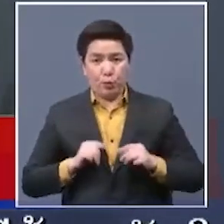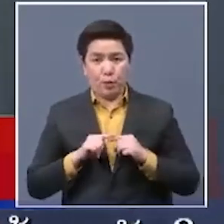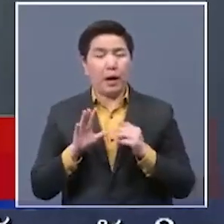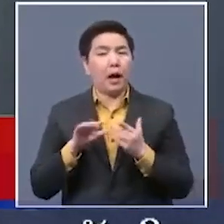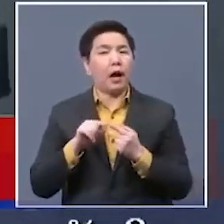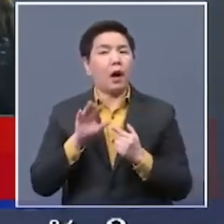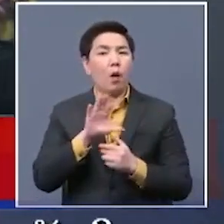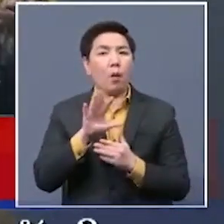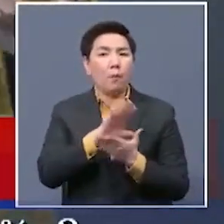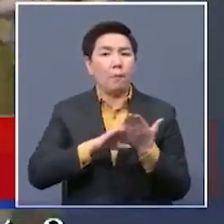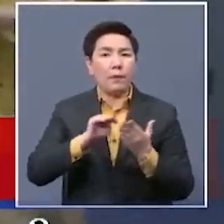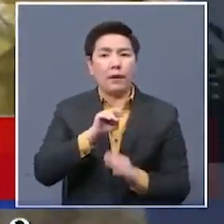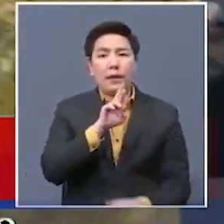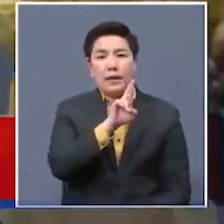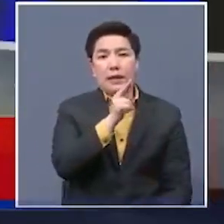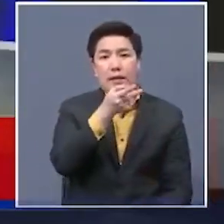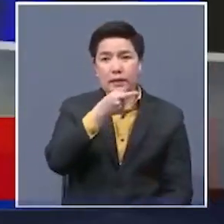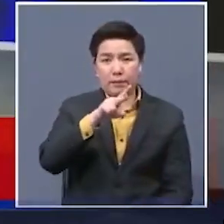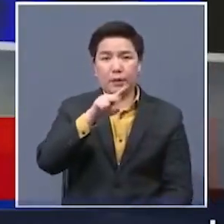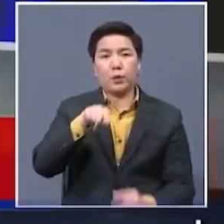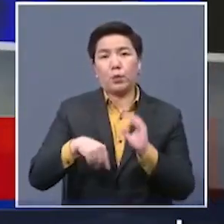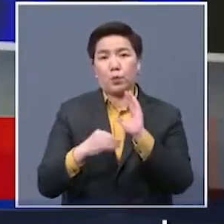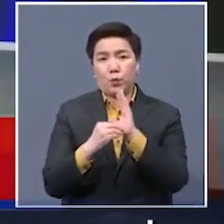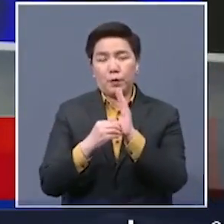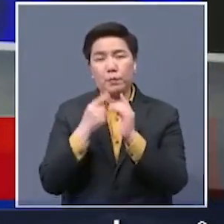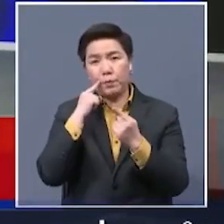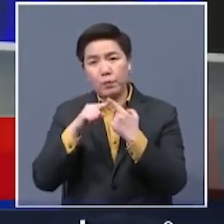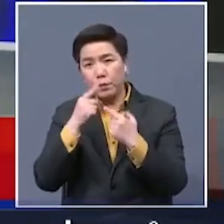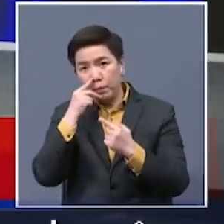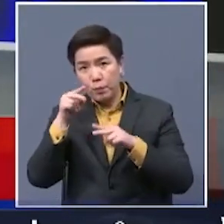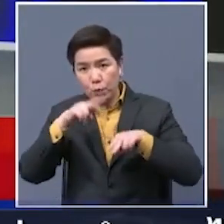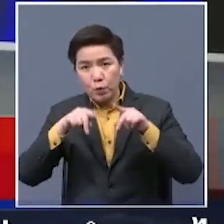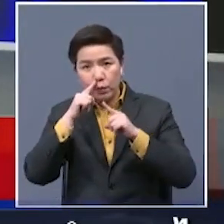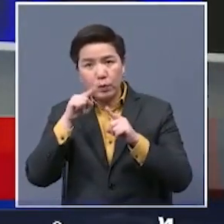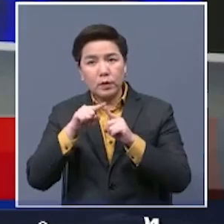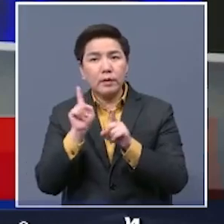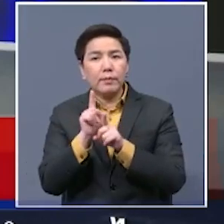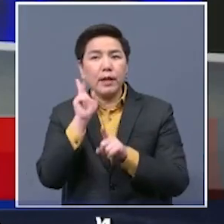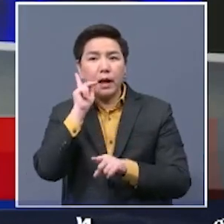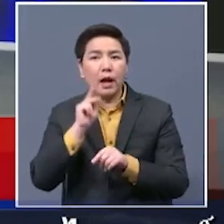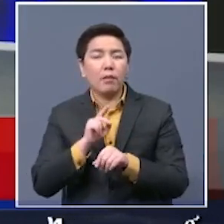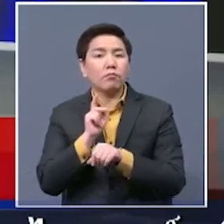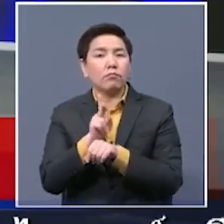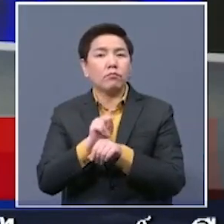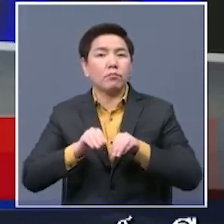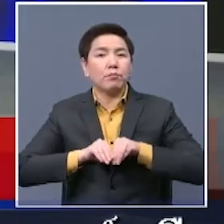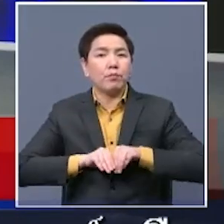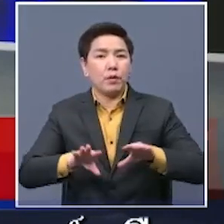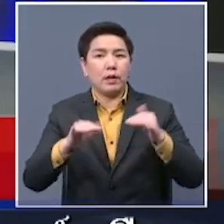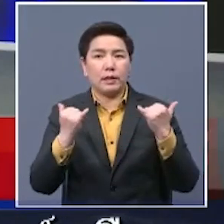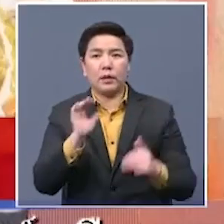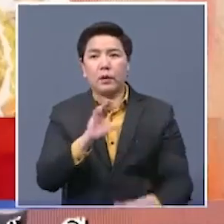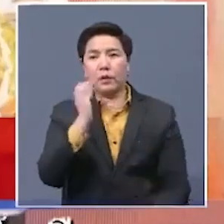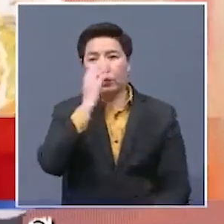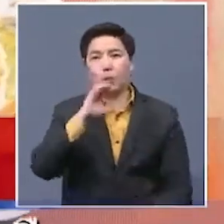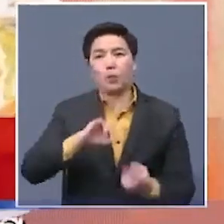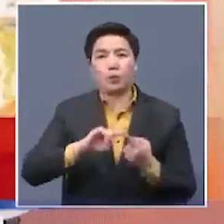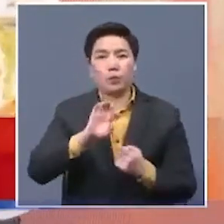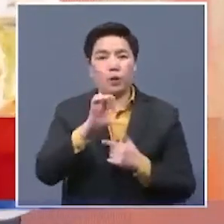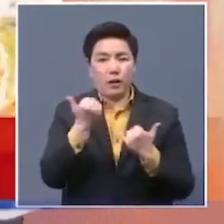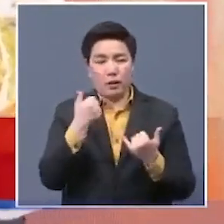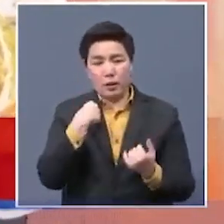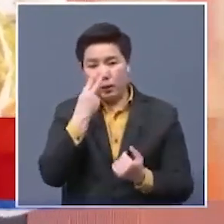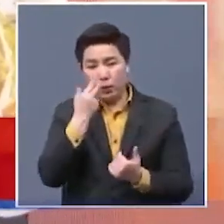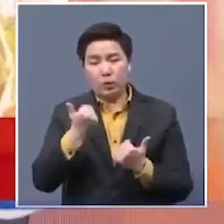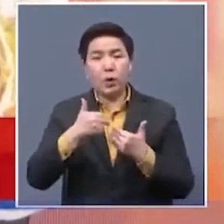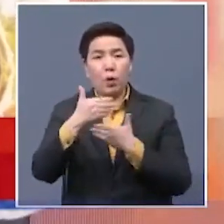มหาวิทยาลัยราชภัฏพระนครเข้าเยี่ยมชมกระบวนการผลิตและการออกอากาศข่าวของสถานีวิทยุโทรทัศน์กองทัพบกโดยได้